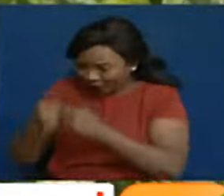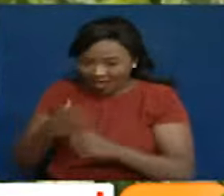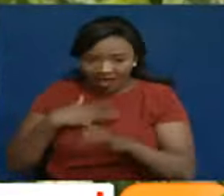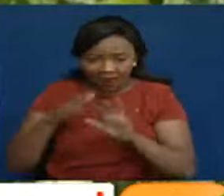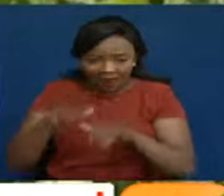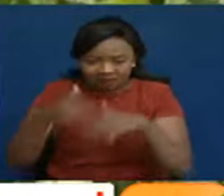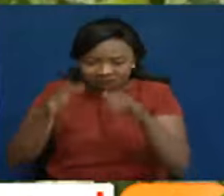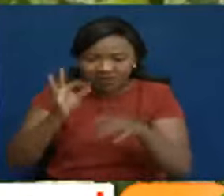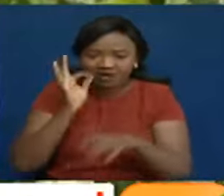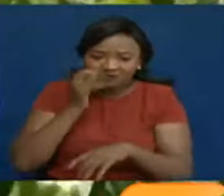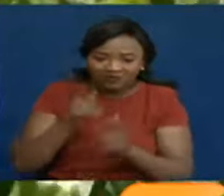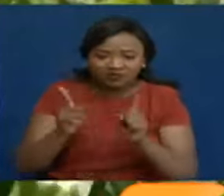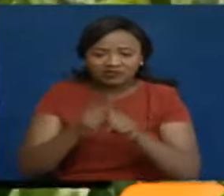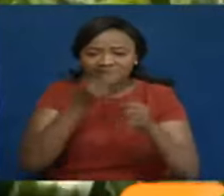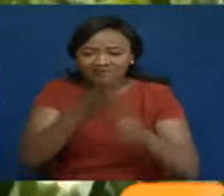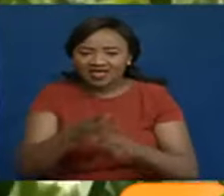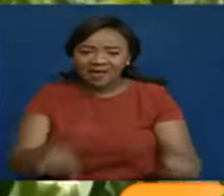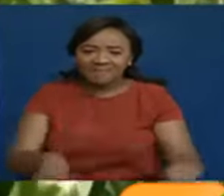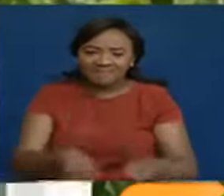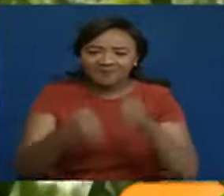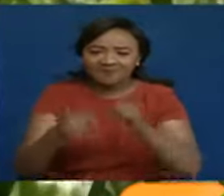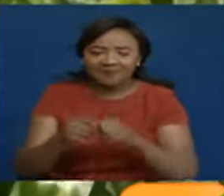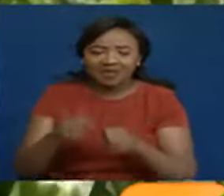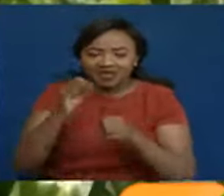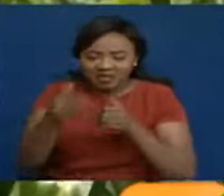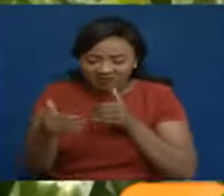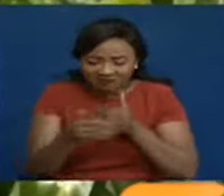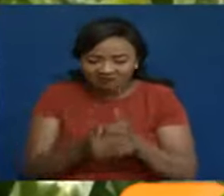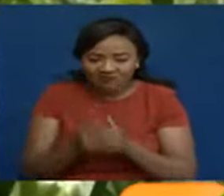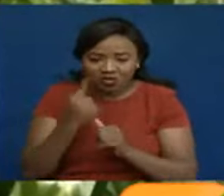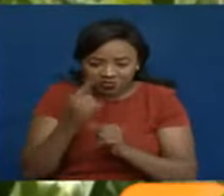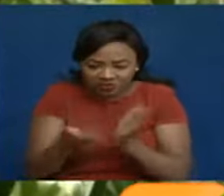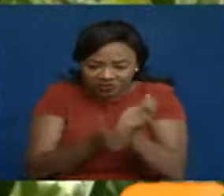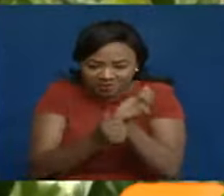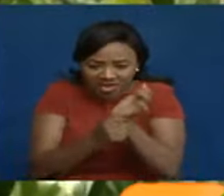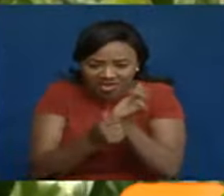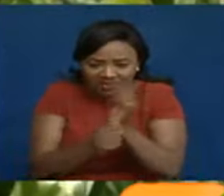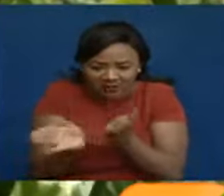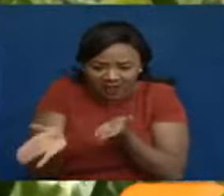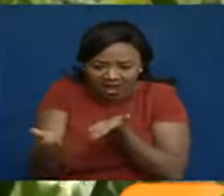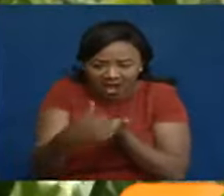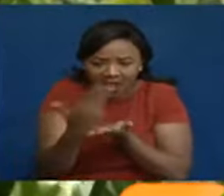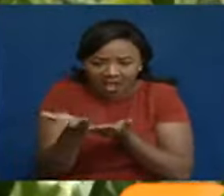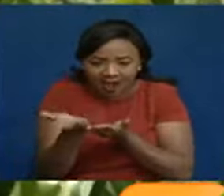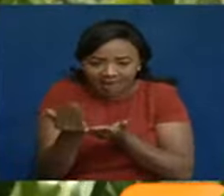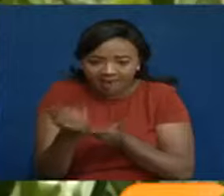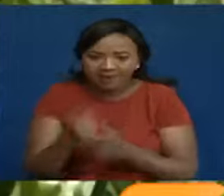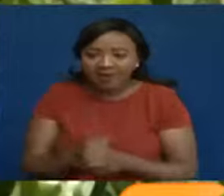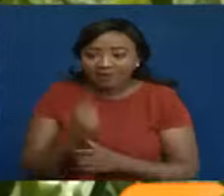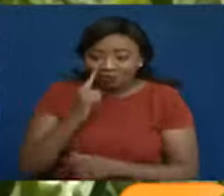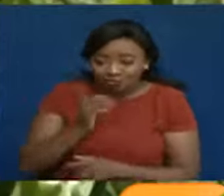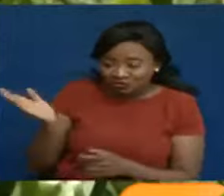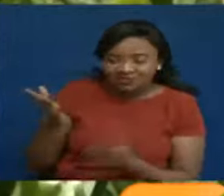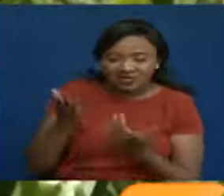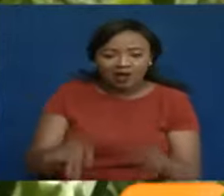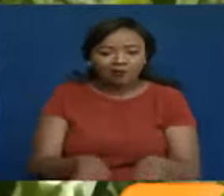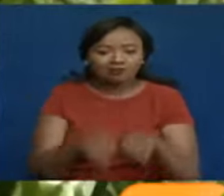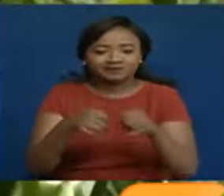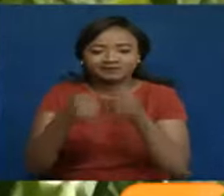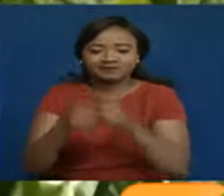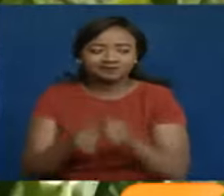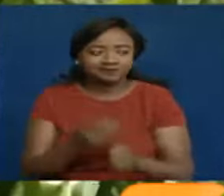ikikaa katikati inavunja, ikikaa karibu kufanya mahindi kama saa hii mnaona venye sinaribu mahindi.